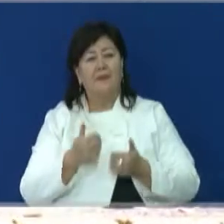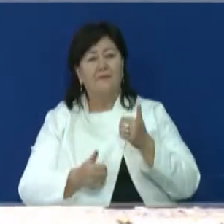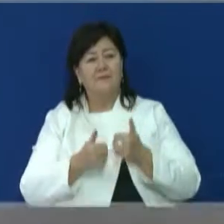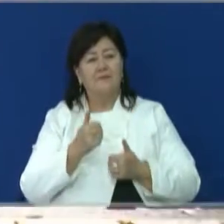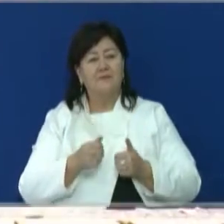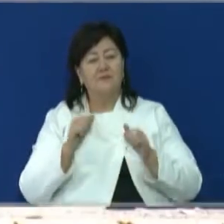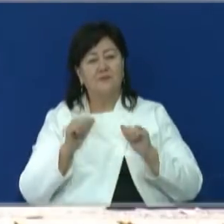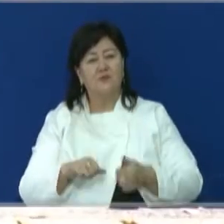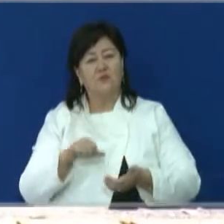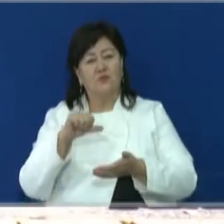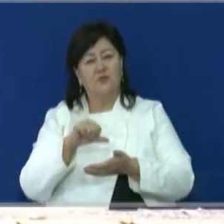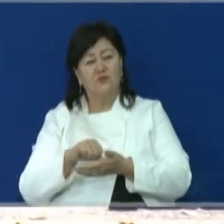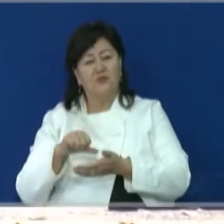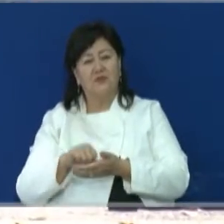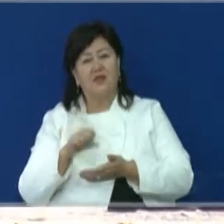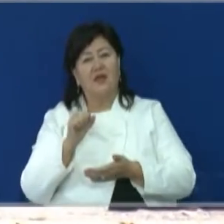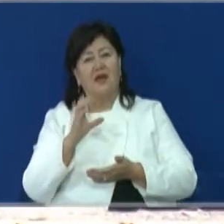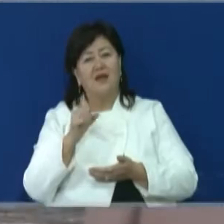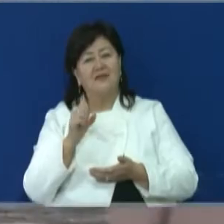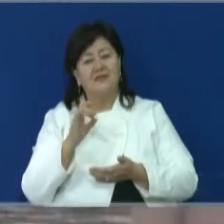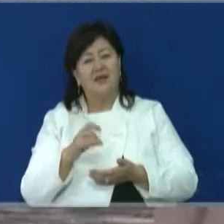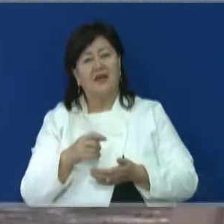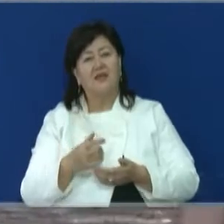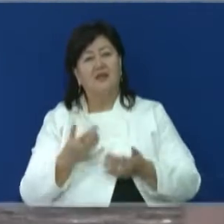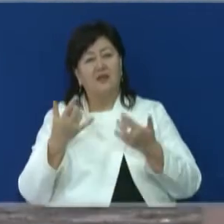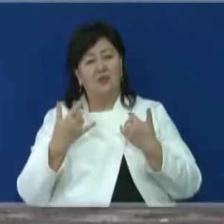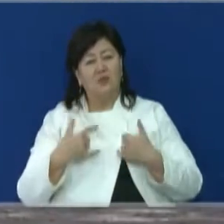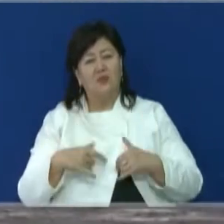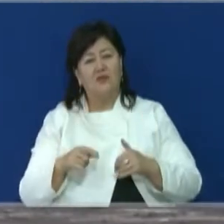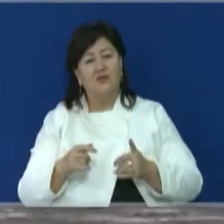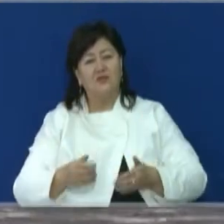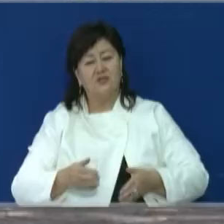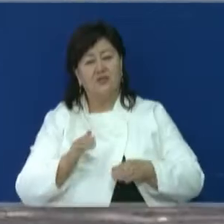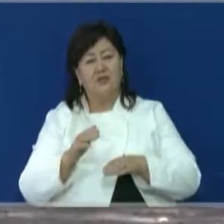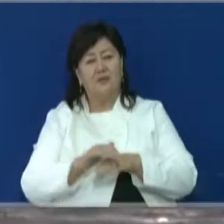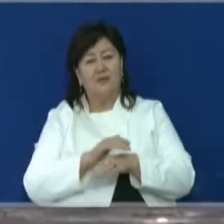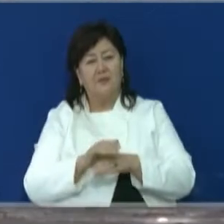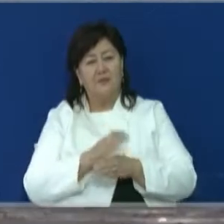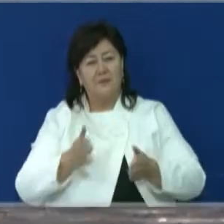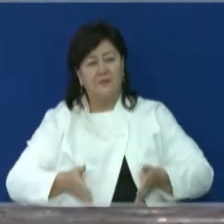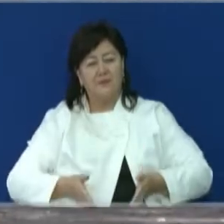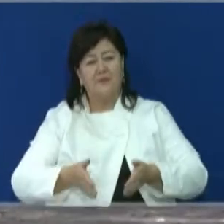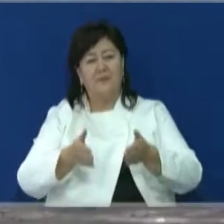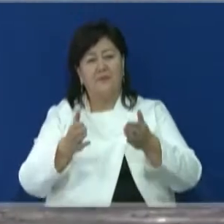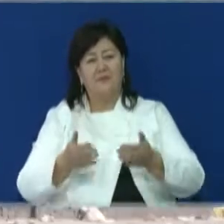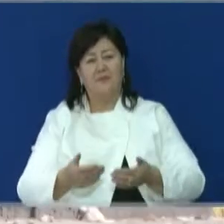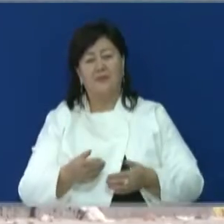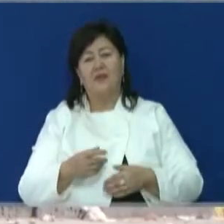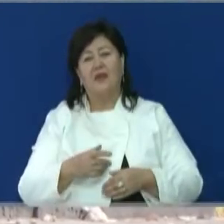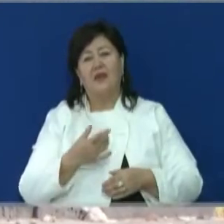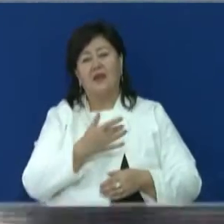бойынша анықталады. Олар Асар, Туған жер, Батыл жүрек, Мейірім жолында, Қайырымдылық тарихы, Бала жүрегі